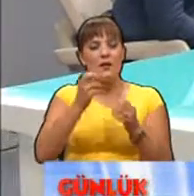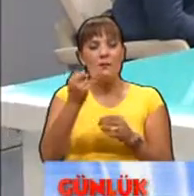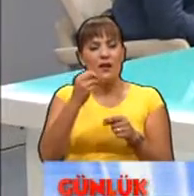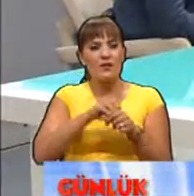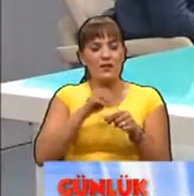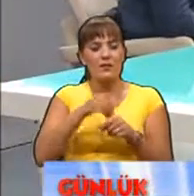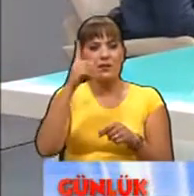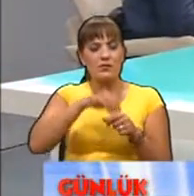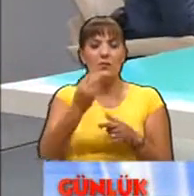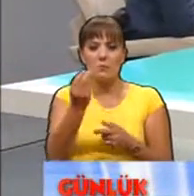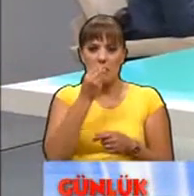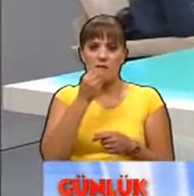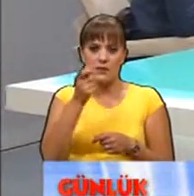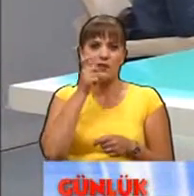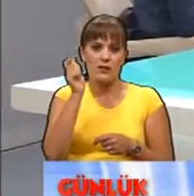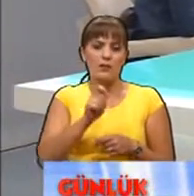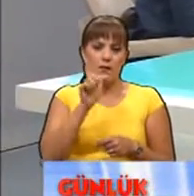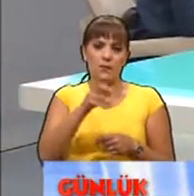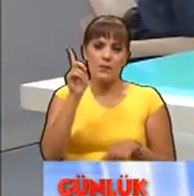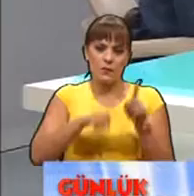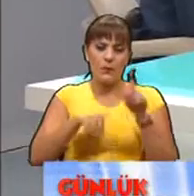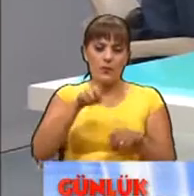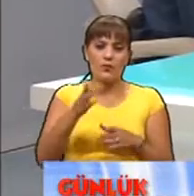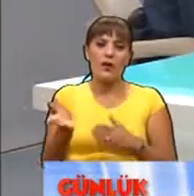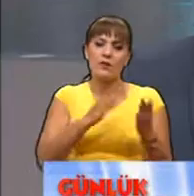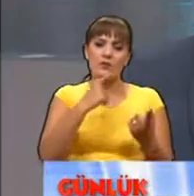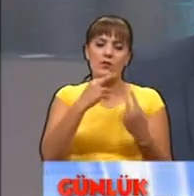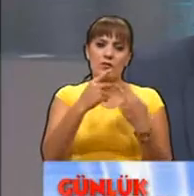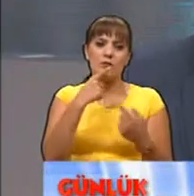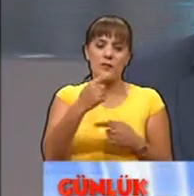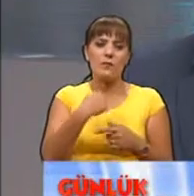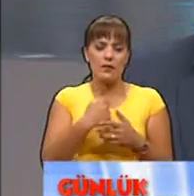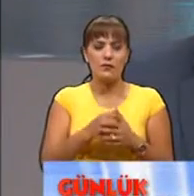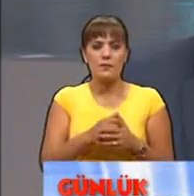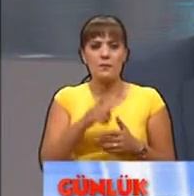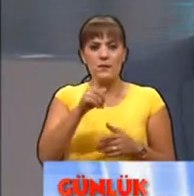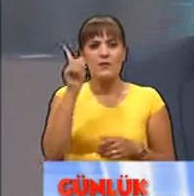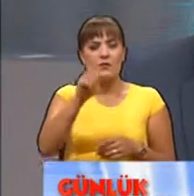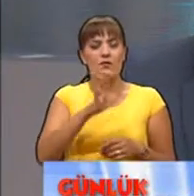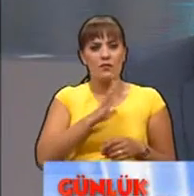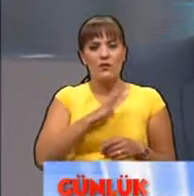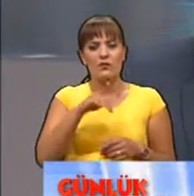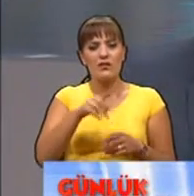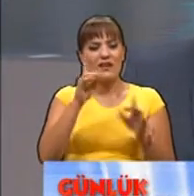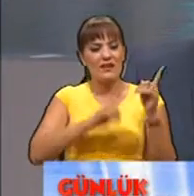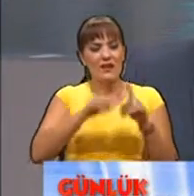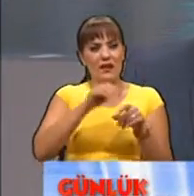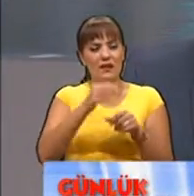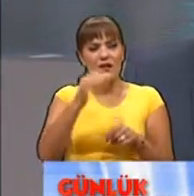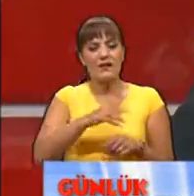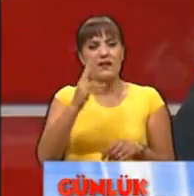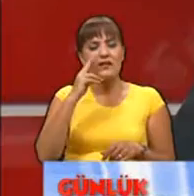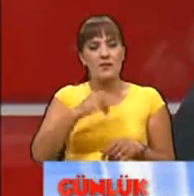bakteri plaklarını engellemek için. Tabii beslenmeye de dikkat etmek gerekiyor bazen. Onu çok ayrıca fazla konuşalım evet. derim. Ben bir sorumuz var bu taraftan, internetten